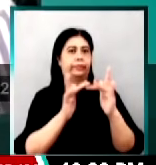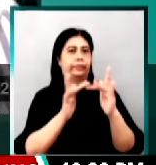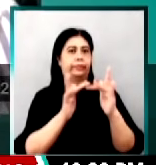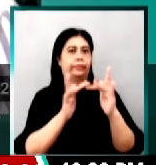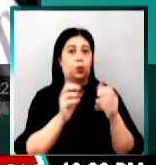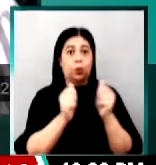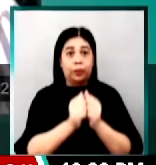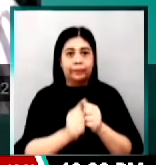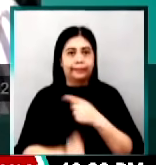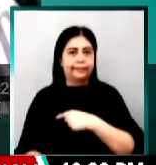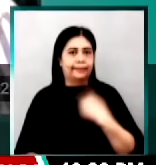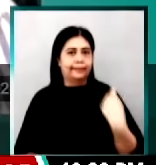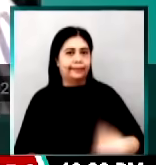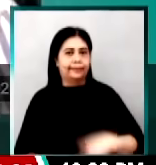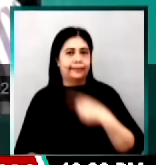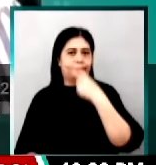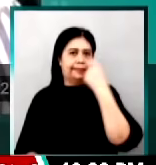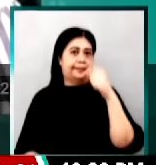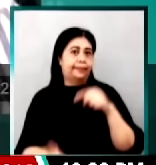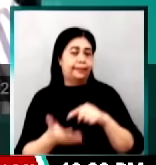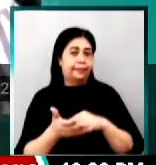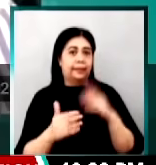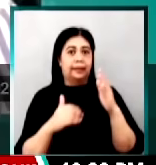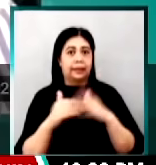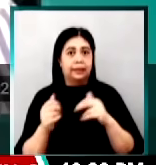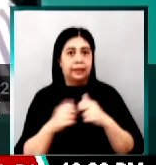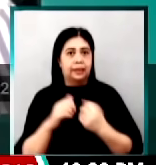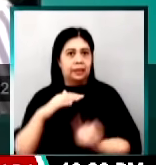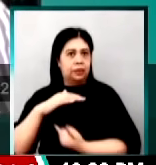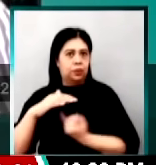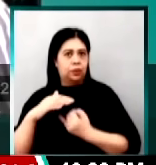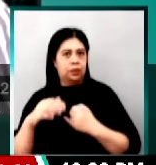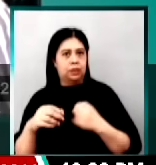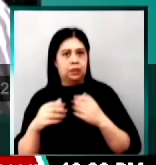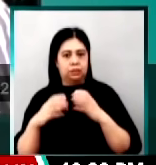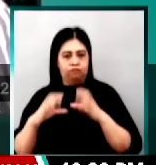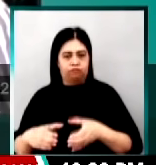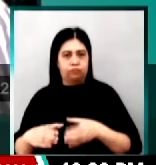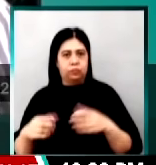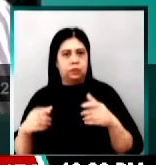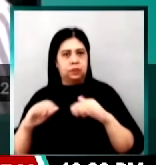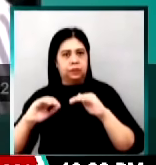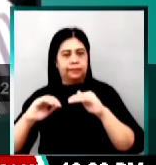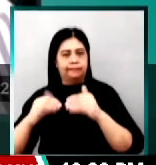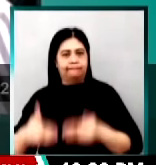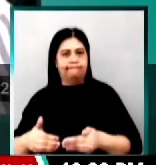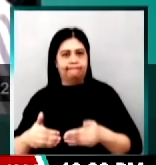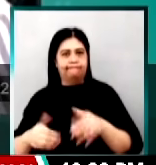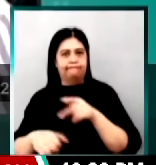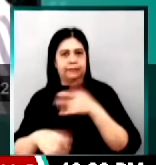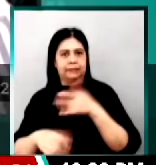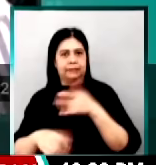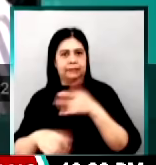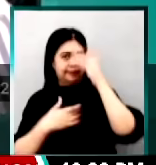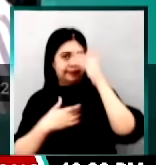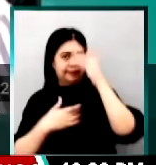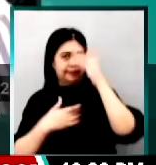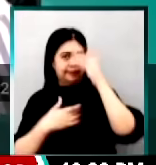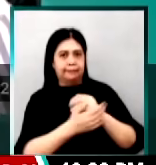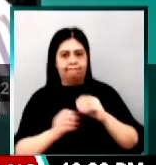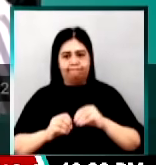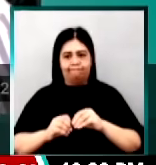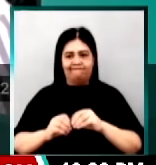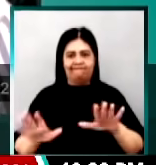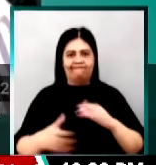Dahil dito, sa halip na isolated containment ng sakit, malawakang